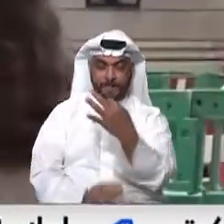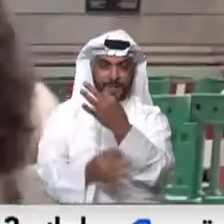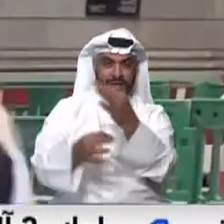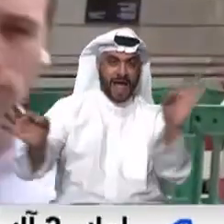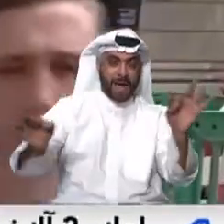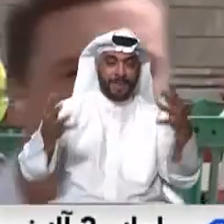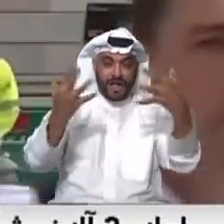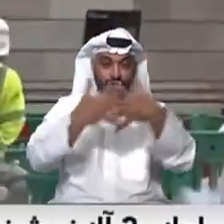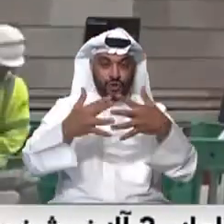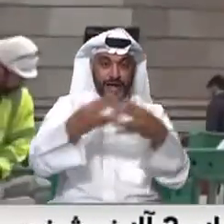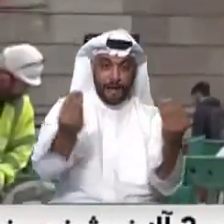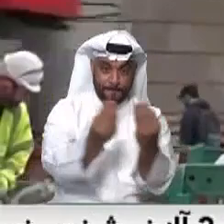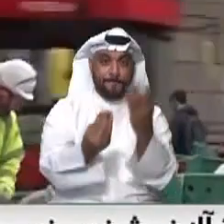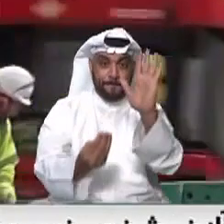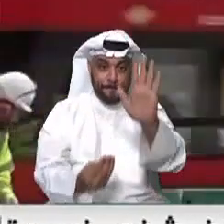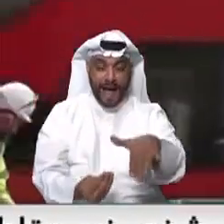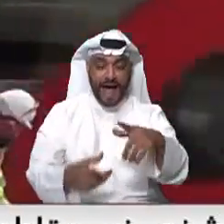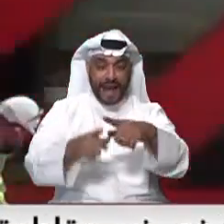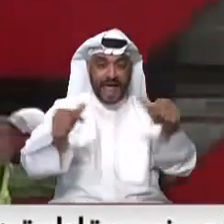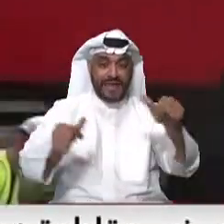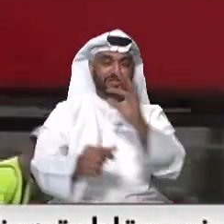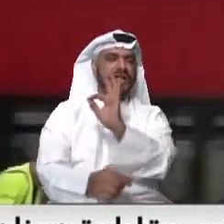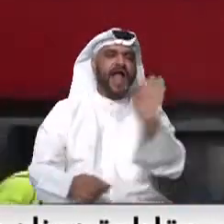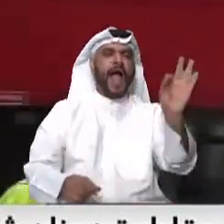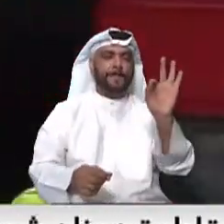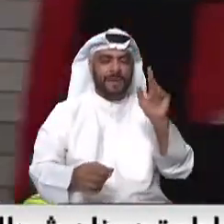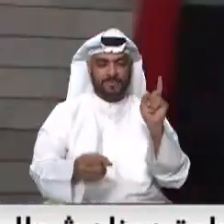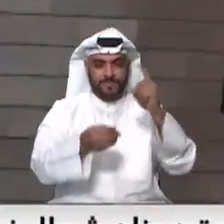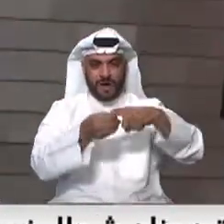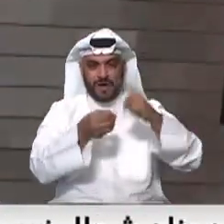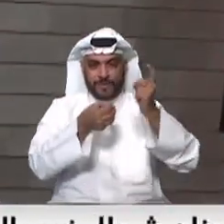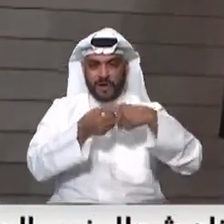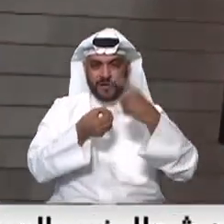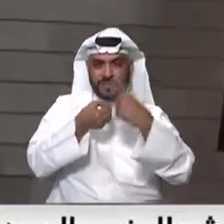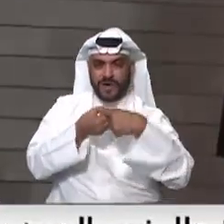الشركاء والأطراف الخليجية المعنية بهذه الاتفاقية الواعدة.